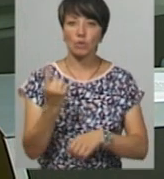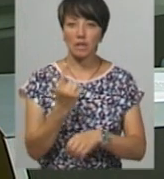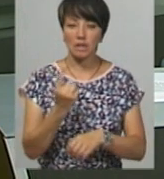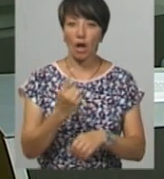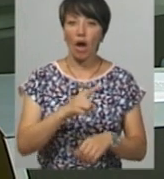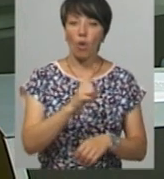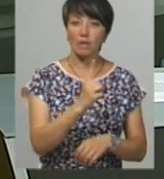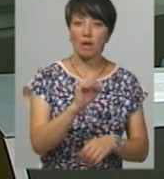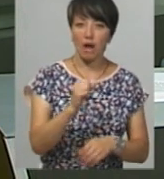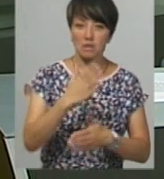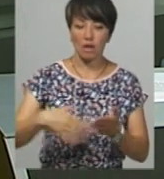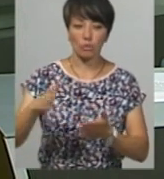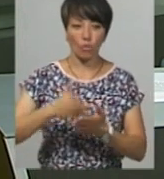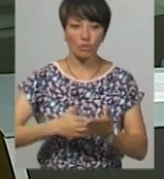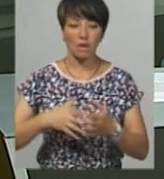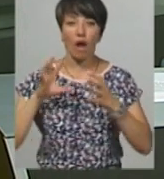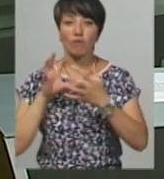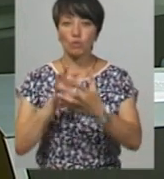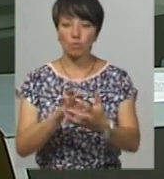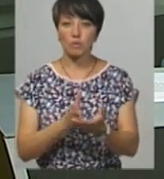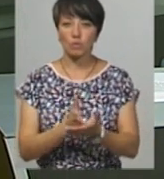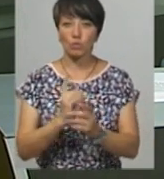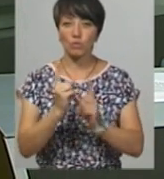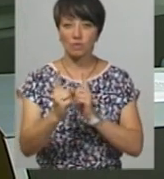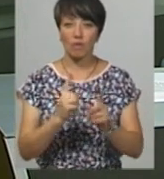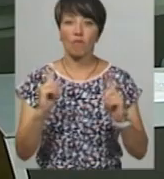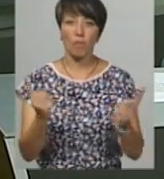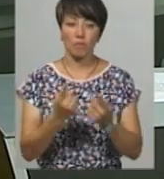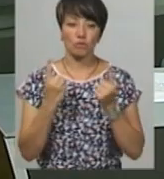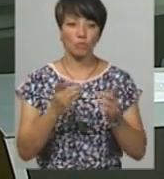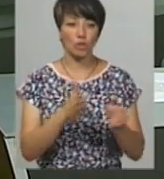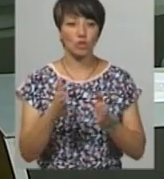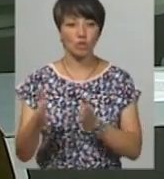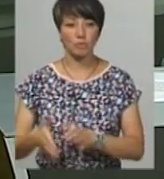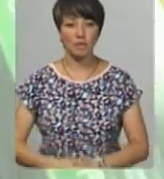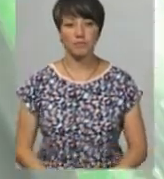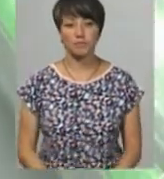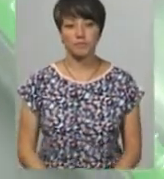номер 1А скасовується. Автобусні маршрути курсуватимуть у звичному режимі руху.